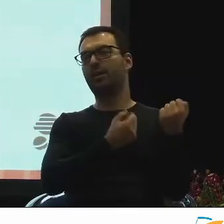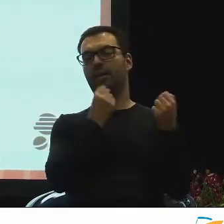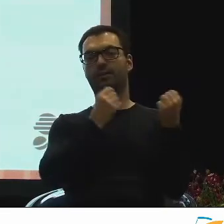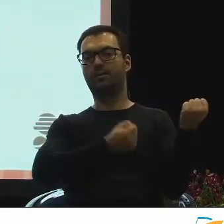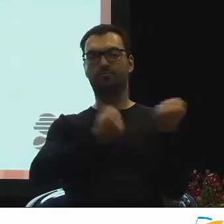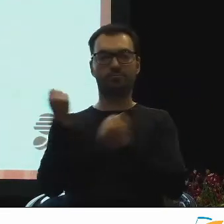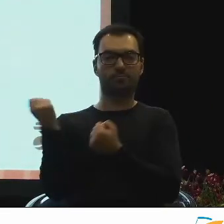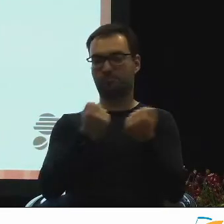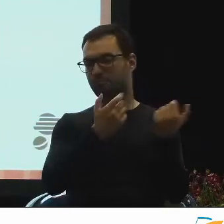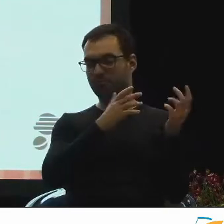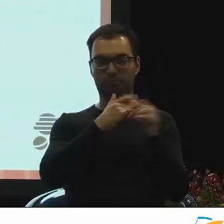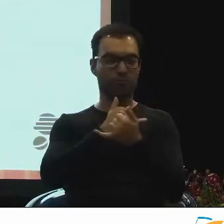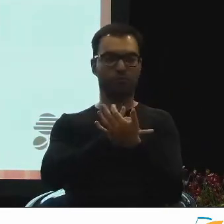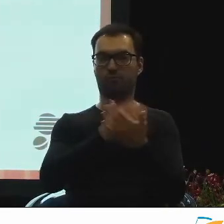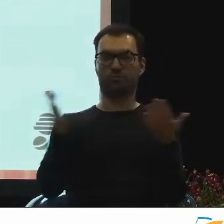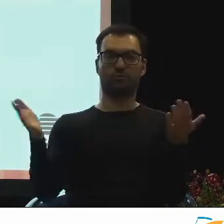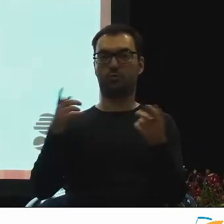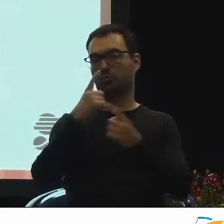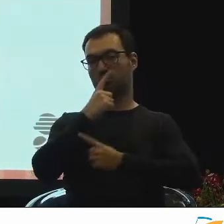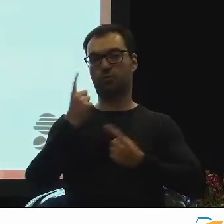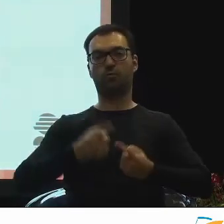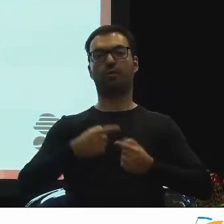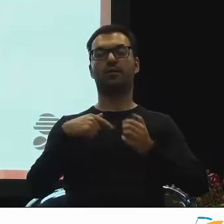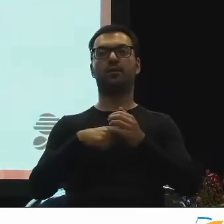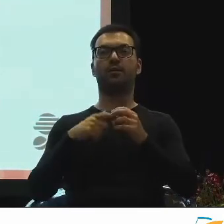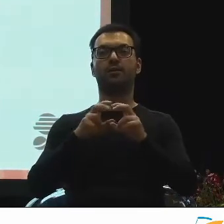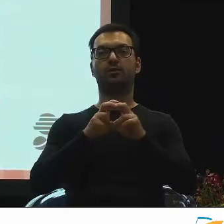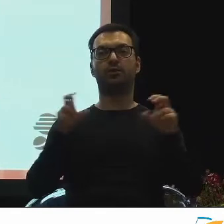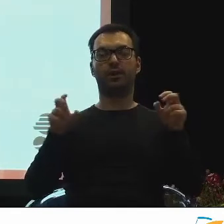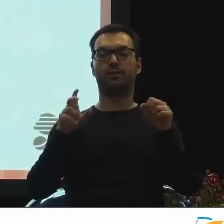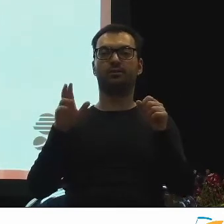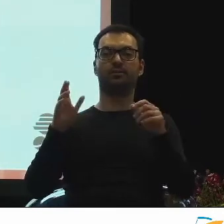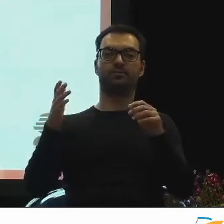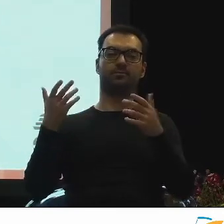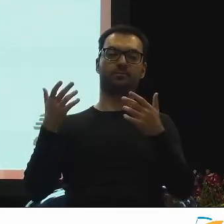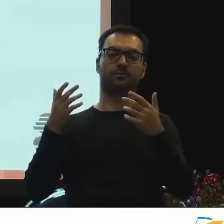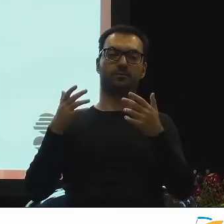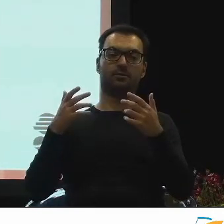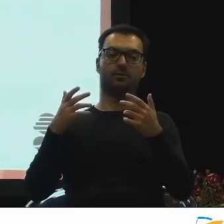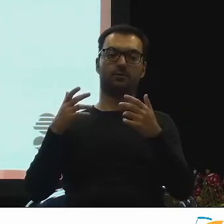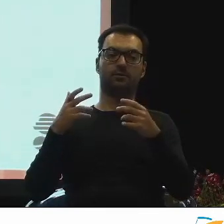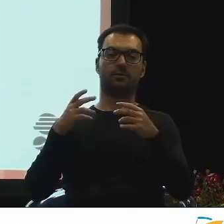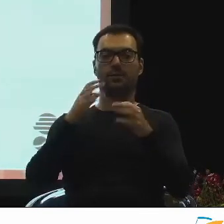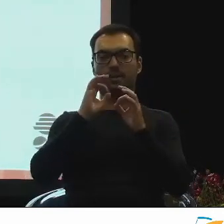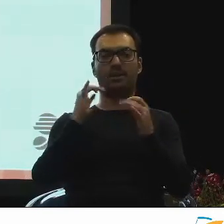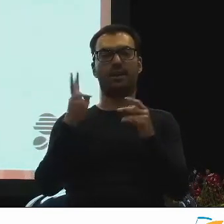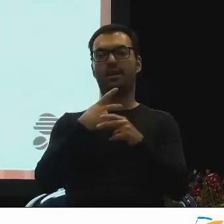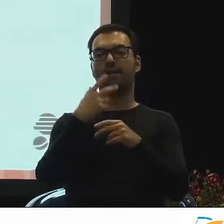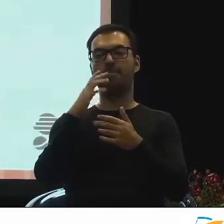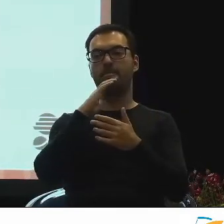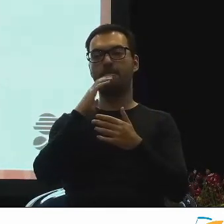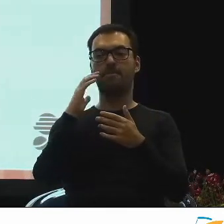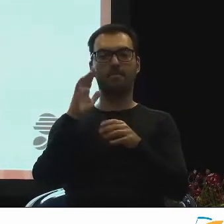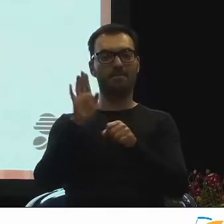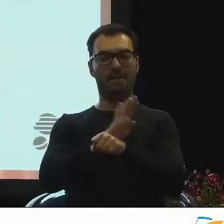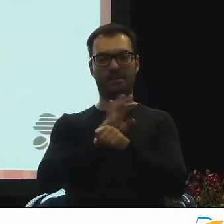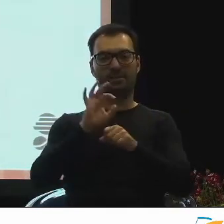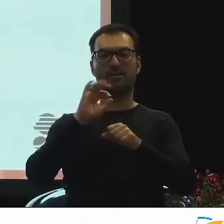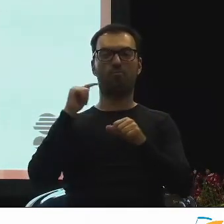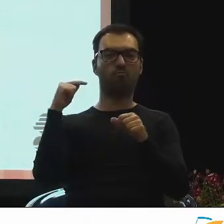dowożenie jedzenia i tak dalej, i tak dalej. Wydaje mi się, że ten moment, w którym biznes wykorzystuje to, co ma najlepsze, to, co potrafi